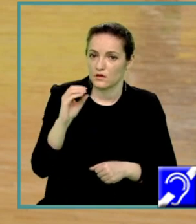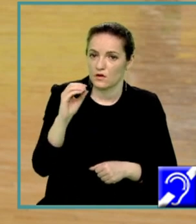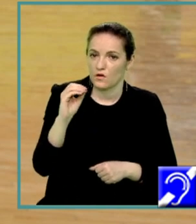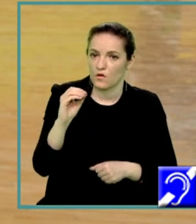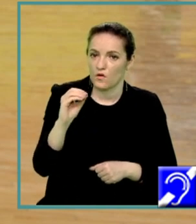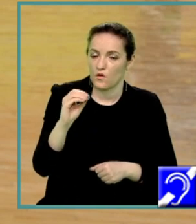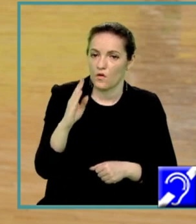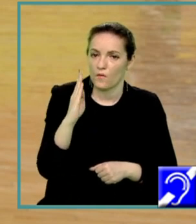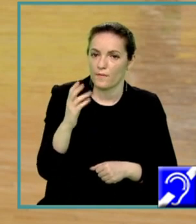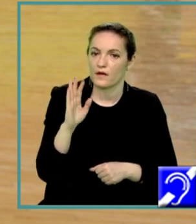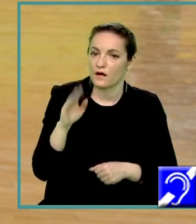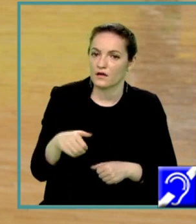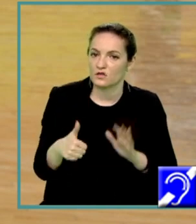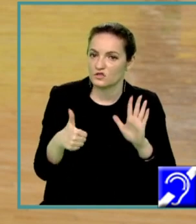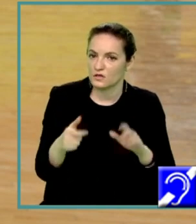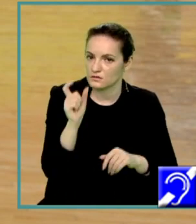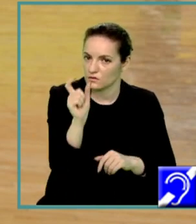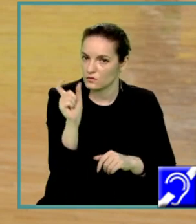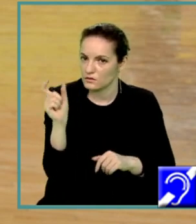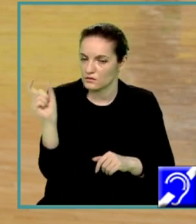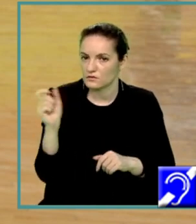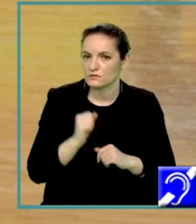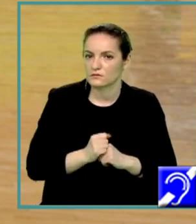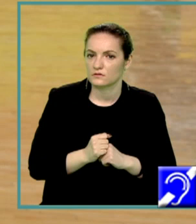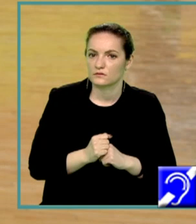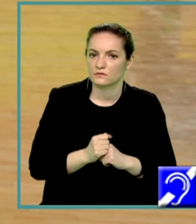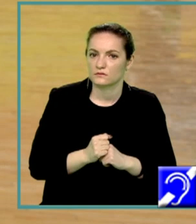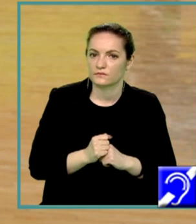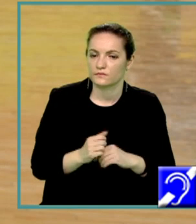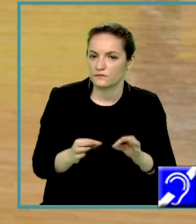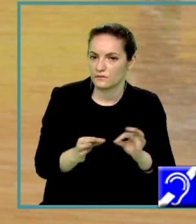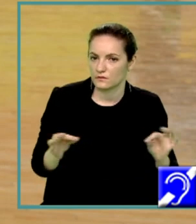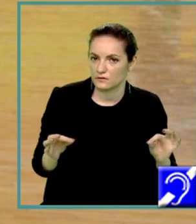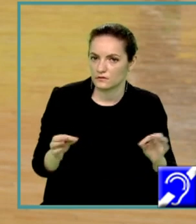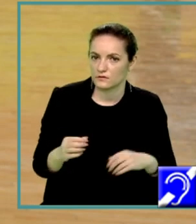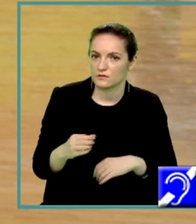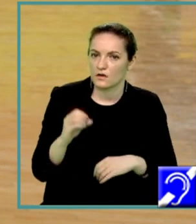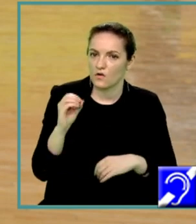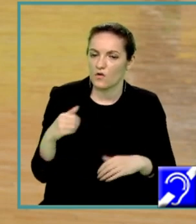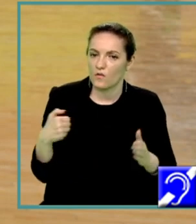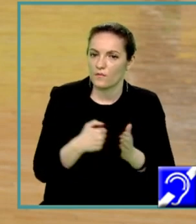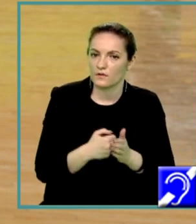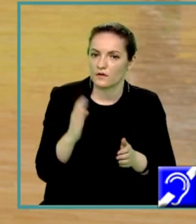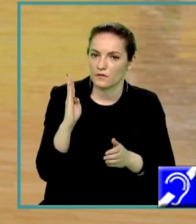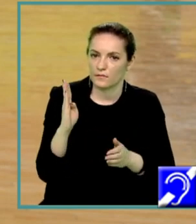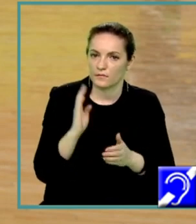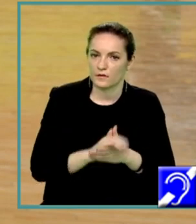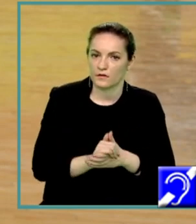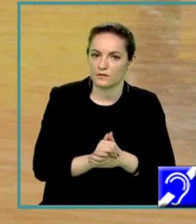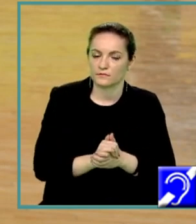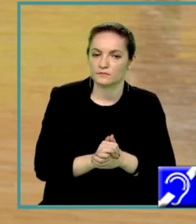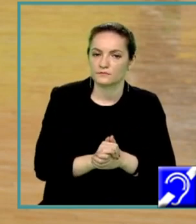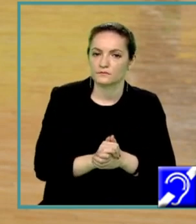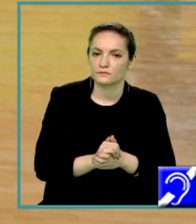6, deoarece are 6 unități de măsură. Evident, distanța de la O la B se va lua în